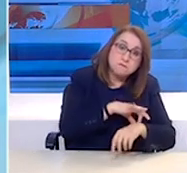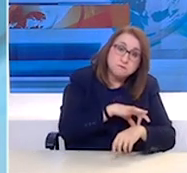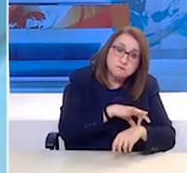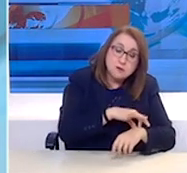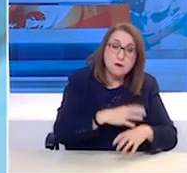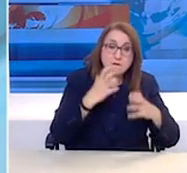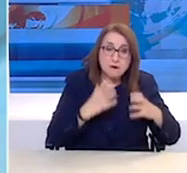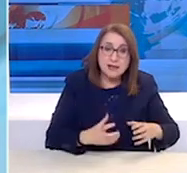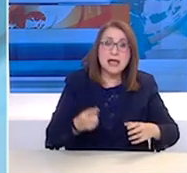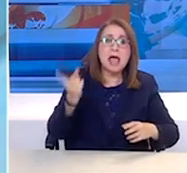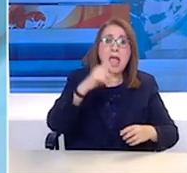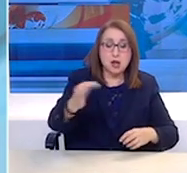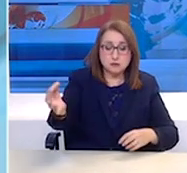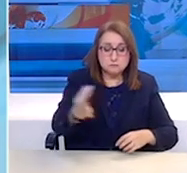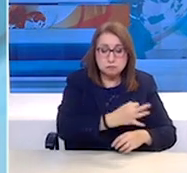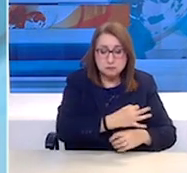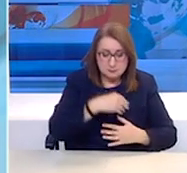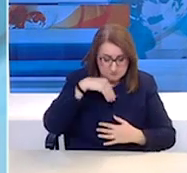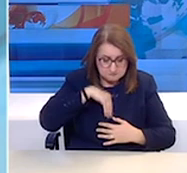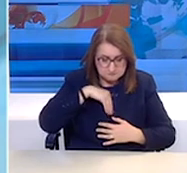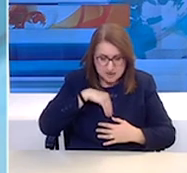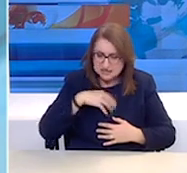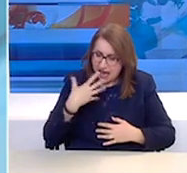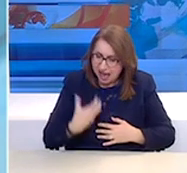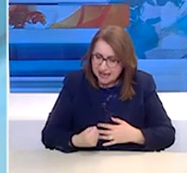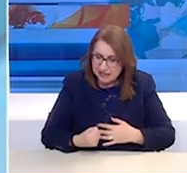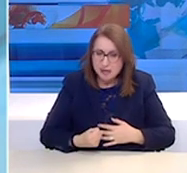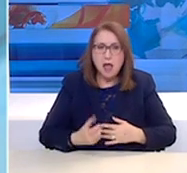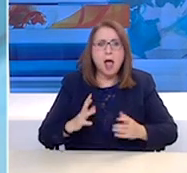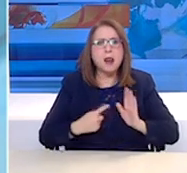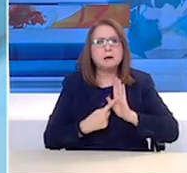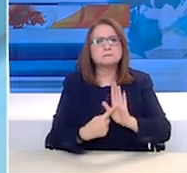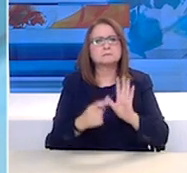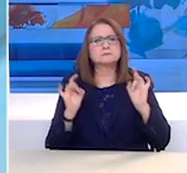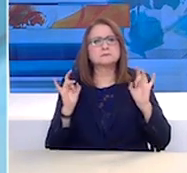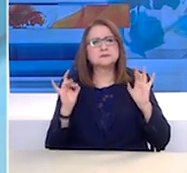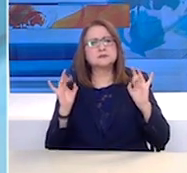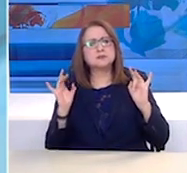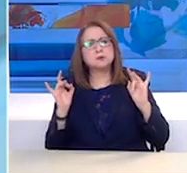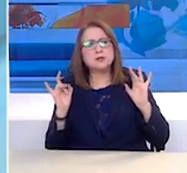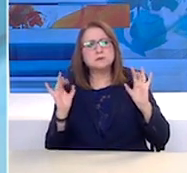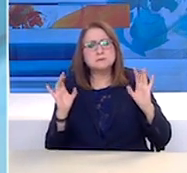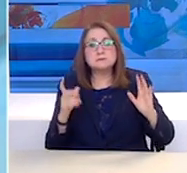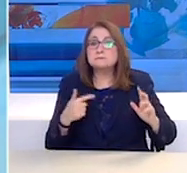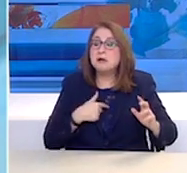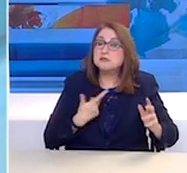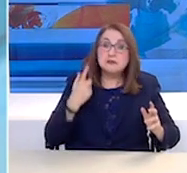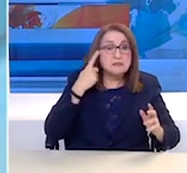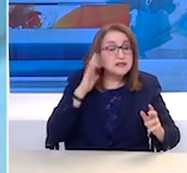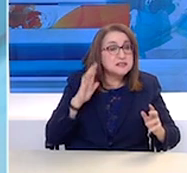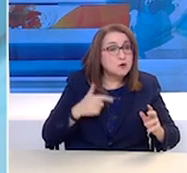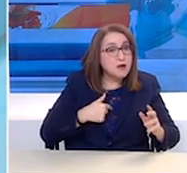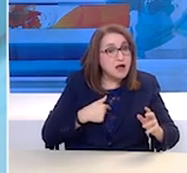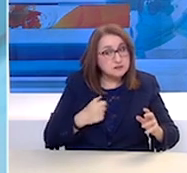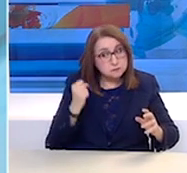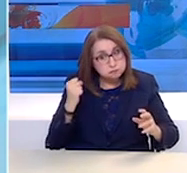ασυμπτωματικά. Ακούγονται όλο και περισσότερο κάποιες φωνές για την μικρότερη ανοσιακή απάντηση αυτών των ανθρώπων, χωρίς να ξέρουμε αν αυτοί